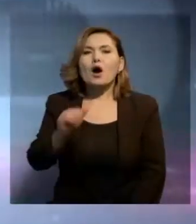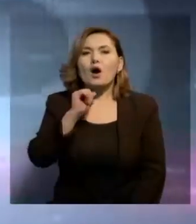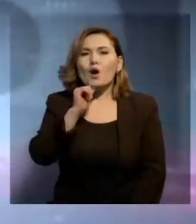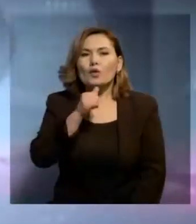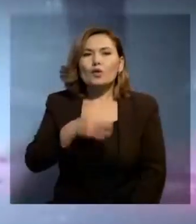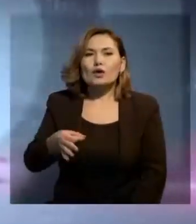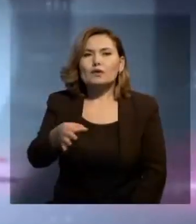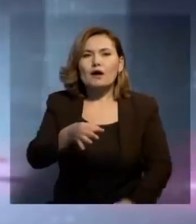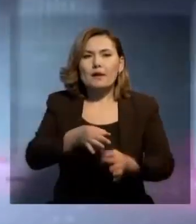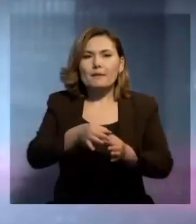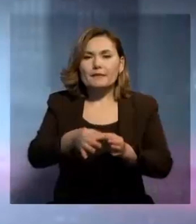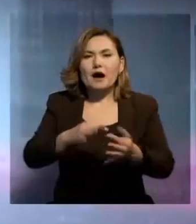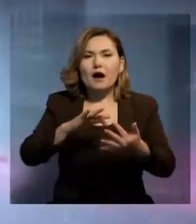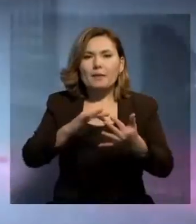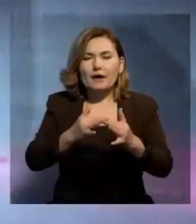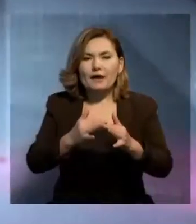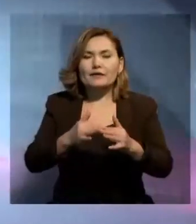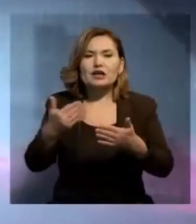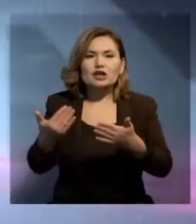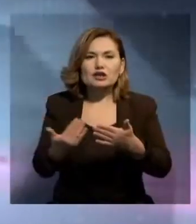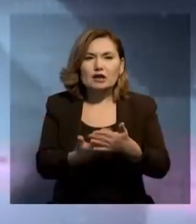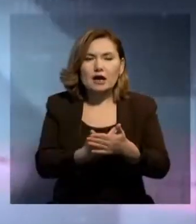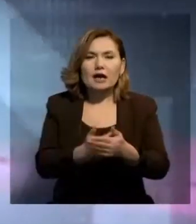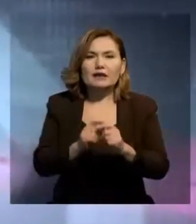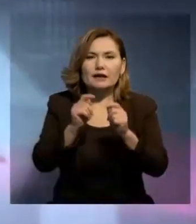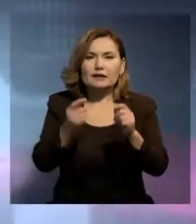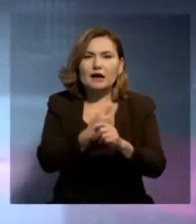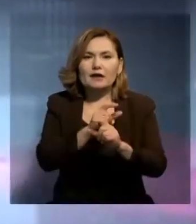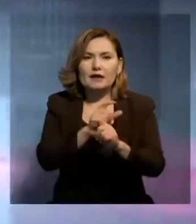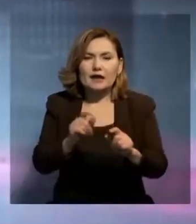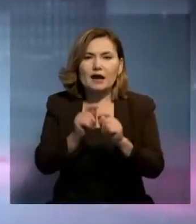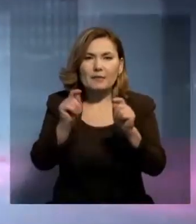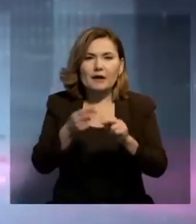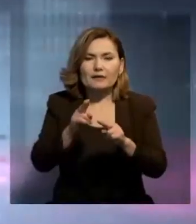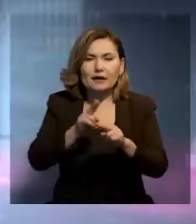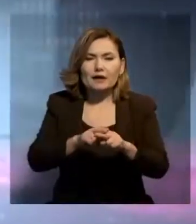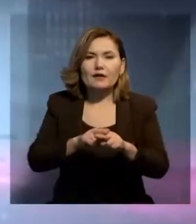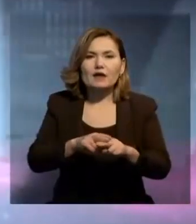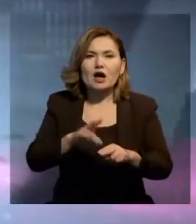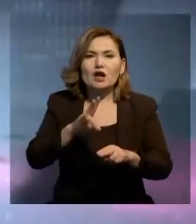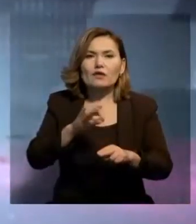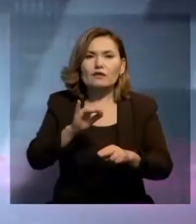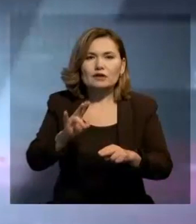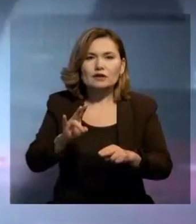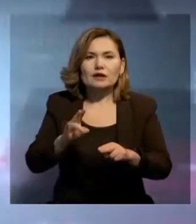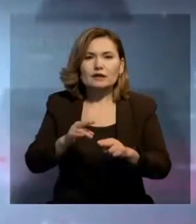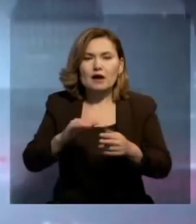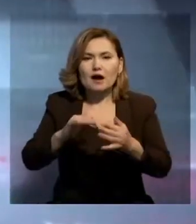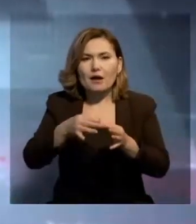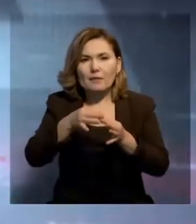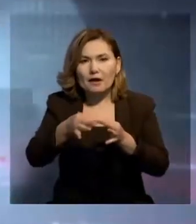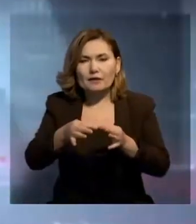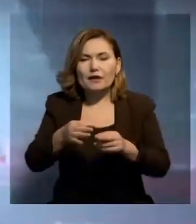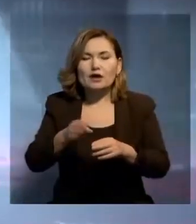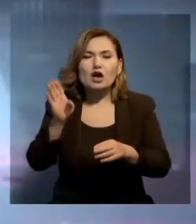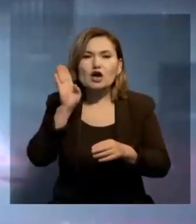Қостанай облысының Аманқарағай ауылында жаңадан салынған дәрігерлік амбулатория ашылды. Іргесіндегі Новожайын елді мекенінде орталықтандырылған